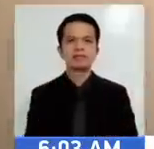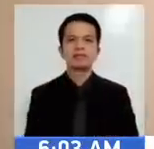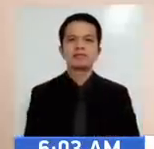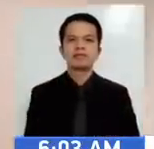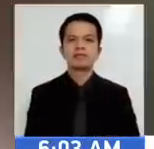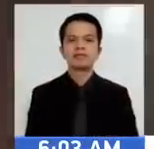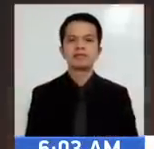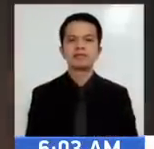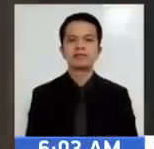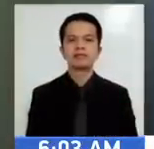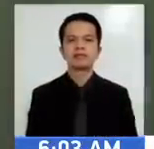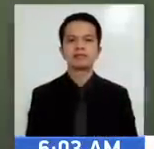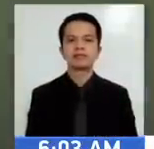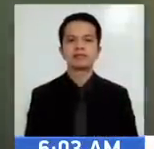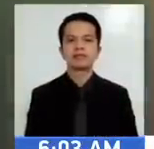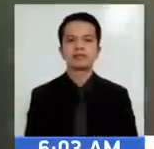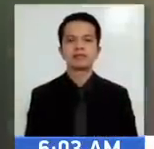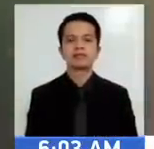Sinaresto ka namin.